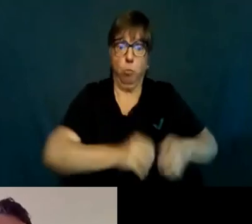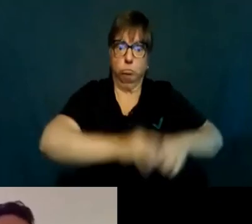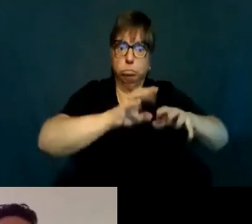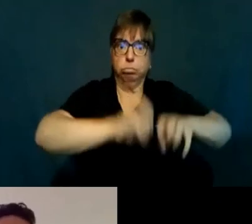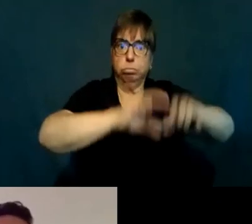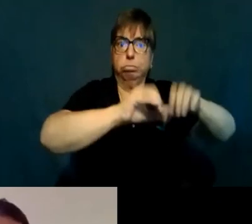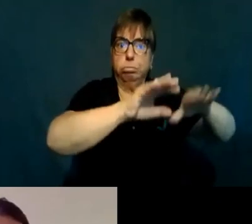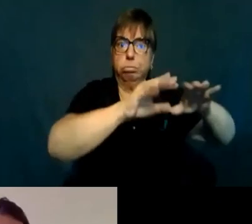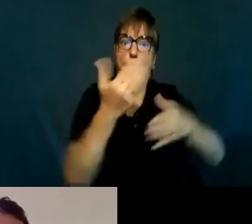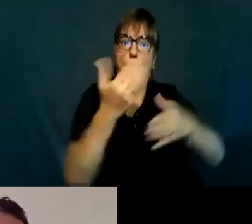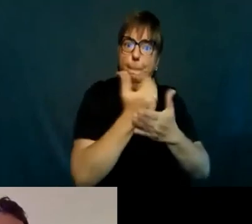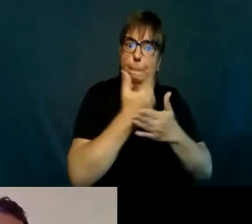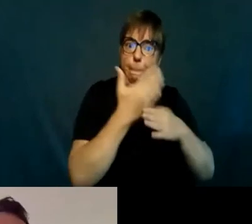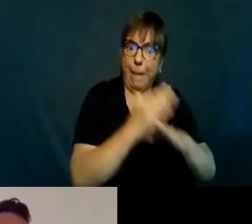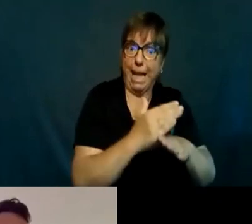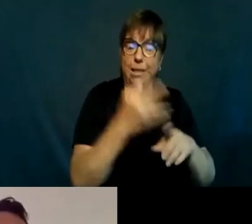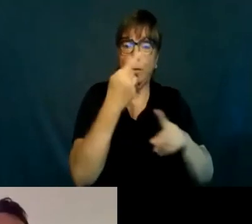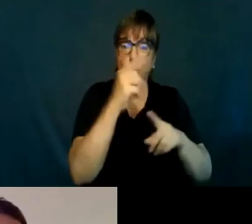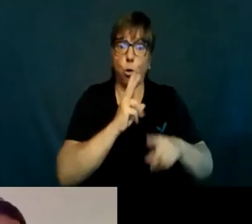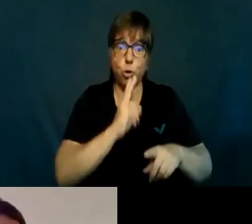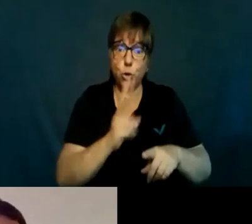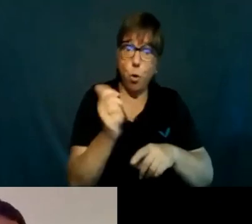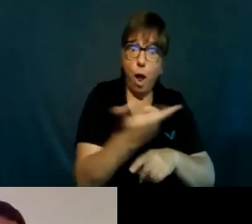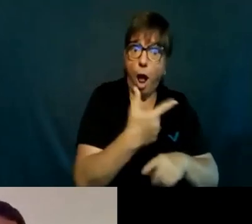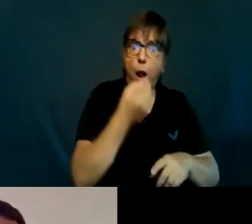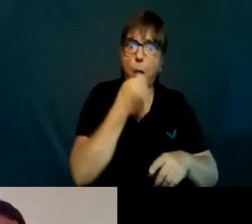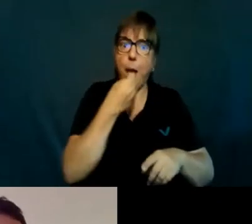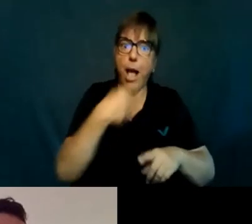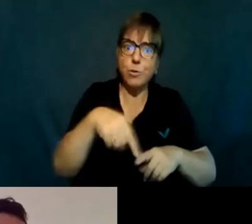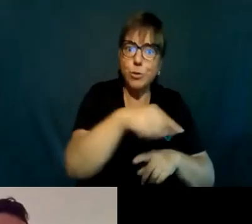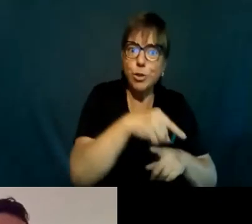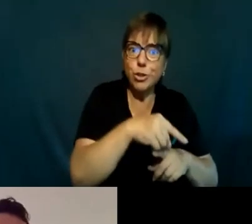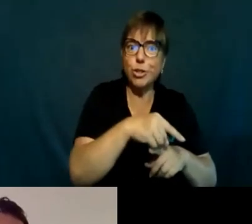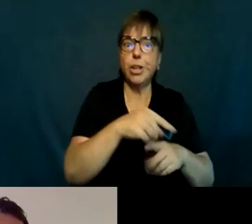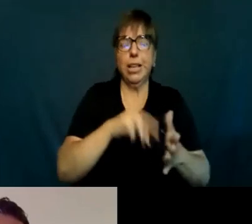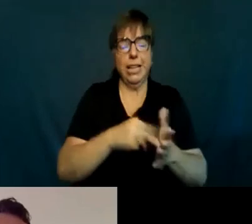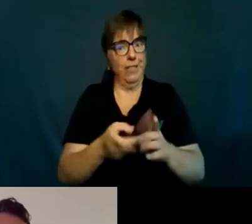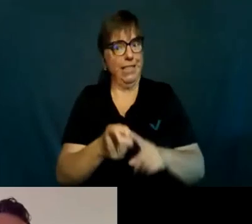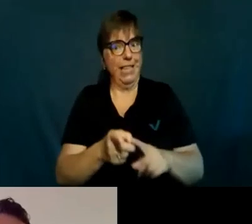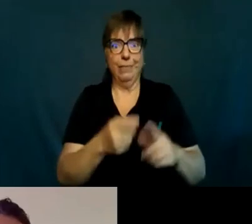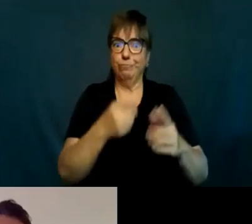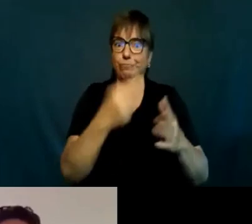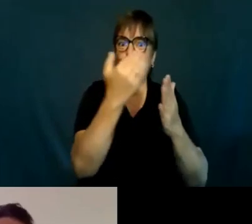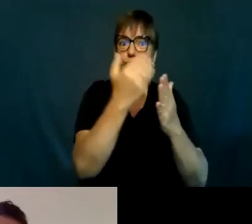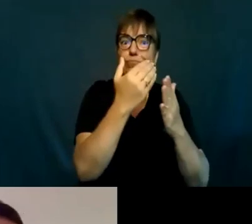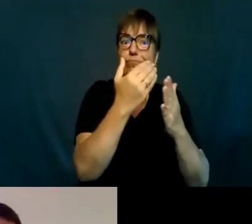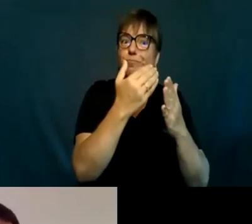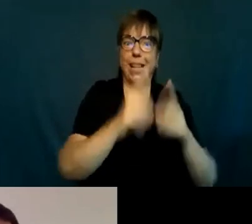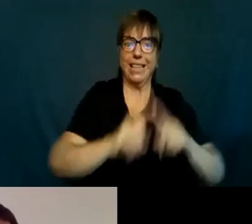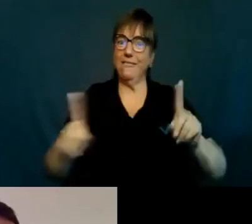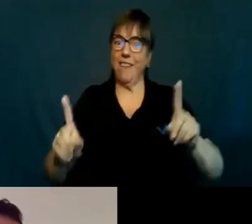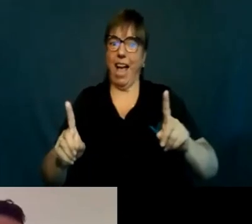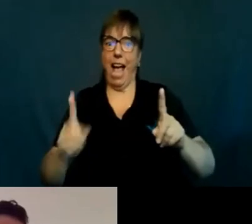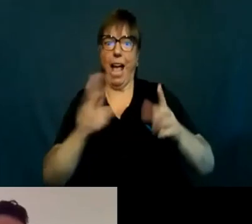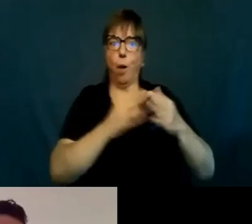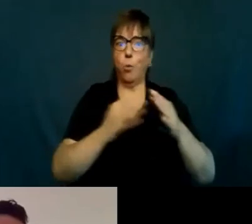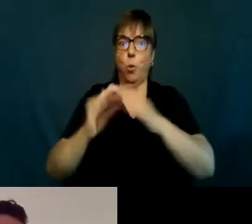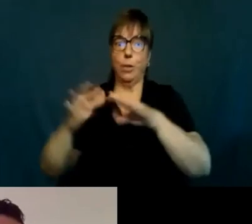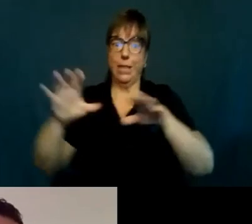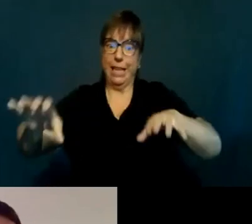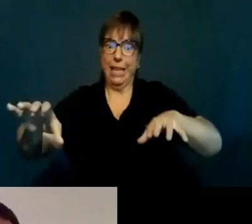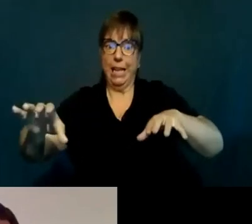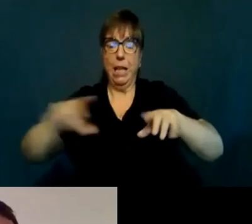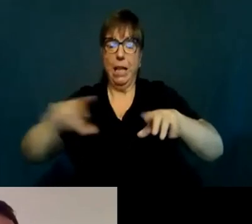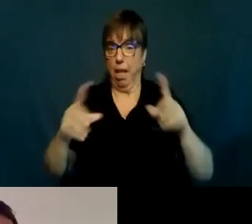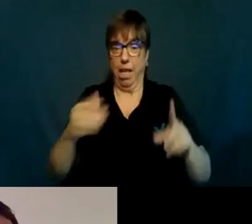tout le monde soit ravitaillé. Donc, malgré des conditions très différentes, ont su répondre à travers… sais qu'on a dit qu'en l